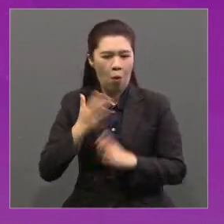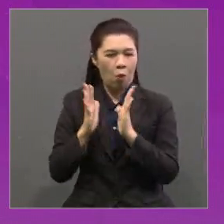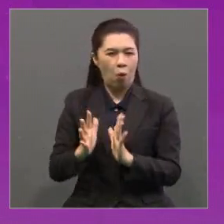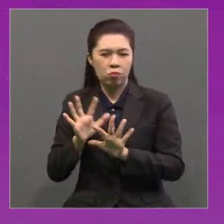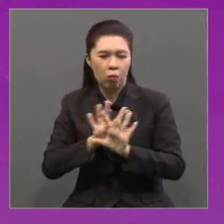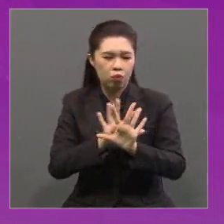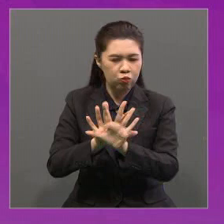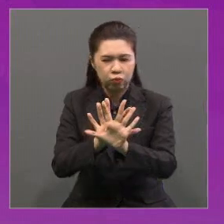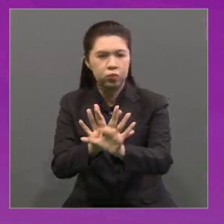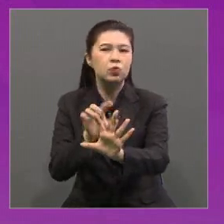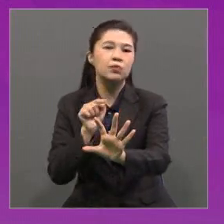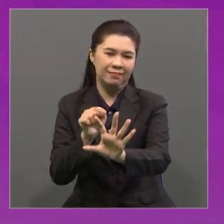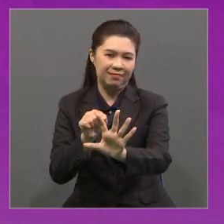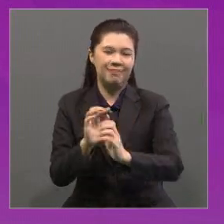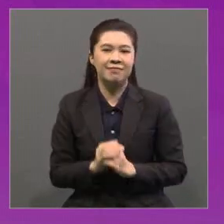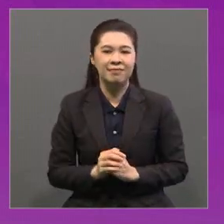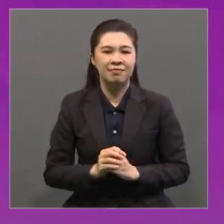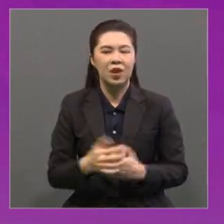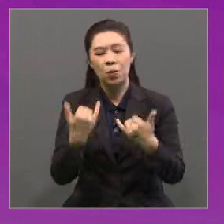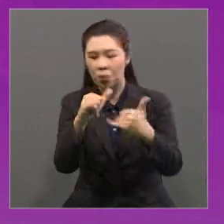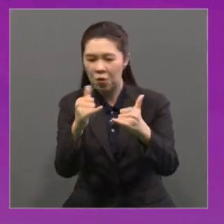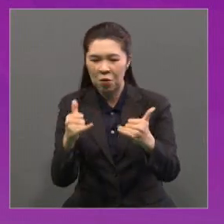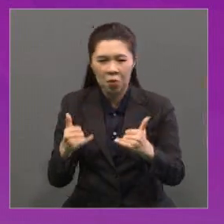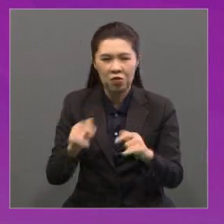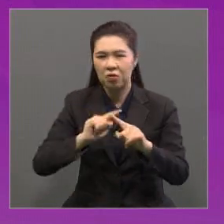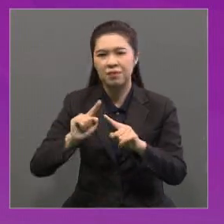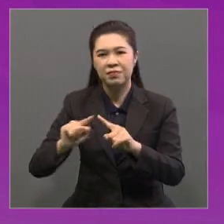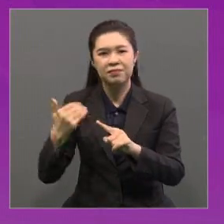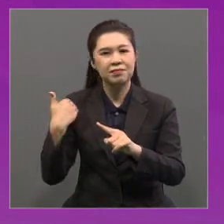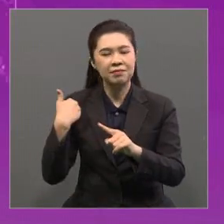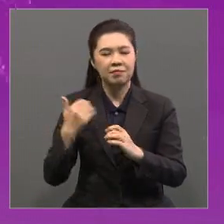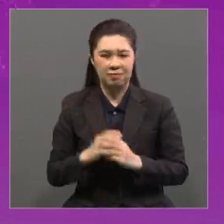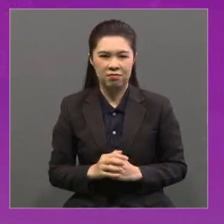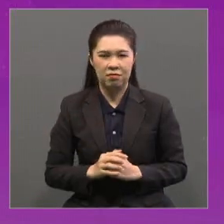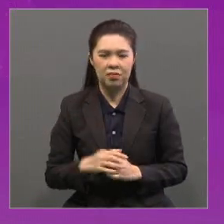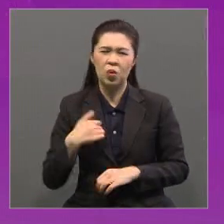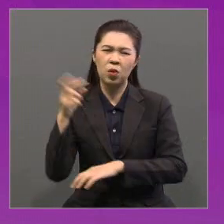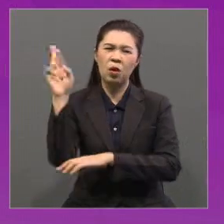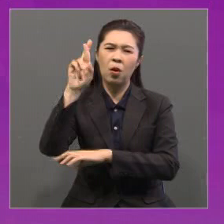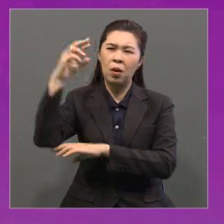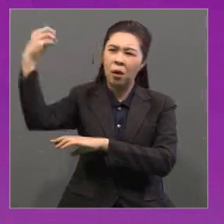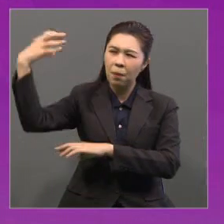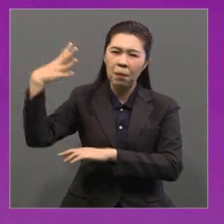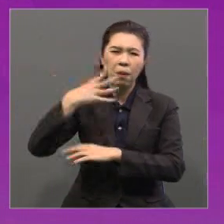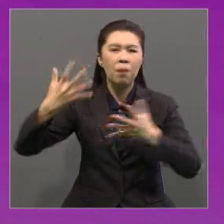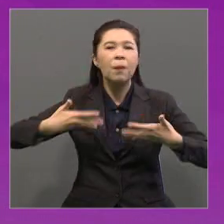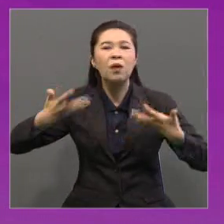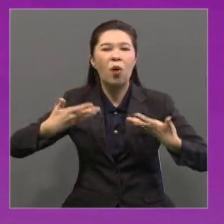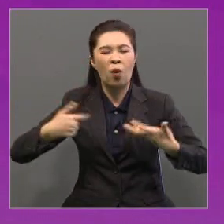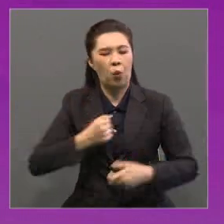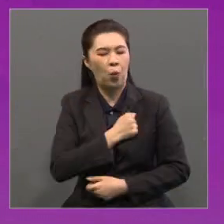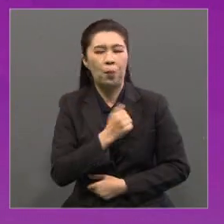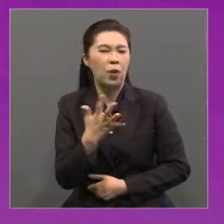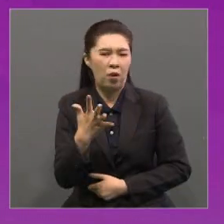ยิ่งแน่นเนี่ยนะฮะคนออกมาเล่นน้ำกันแน่นขนาดน้องมิ้มเพราะว่ากลางวันมันร้อนใช่ออกเล่นกันไม่ไหว